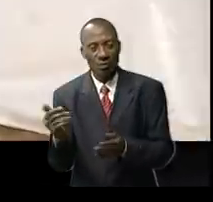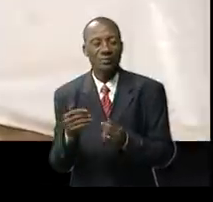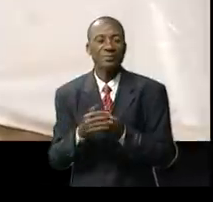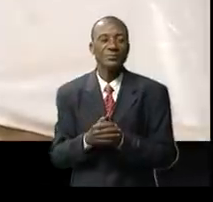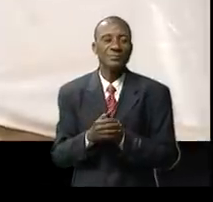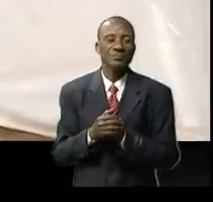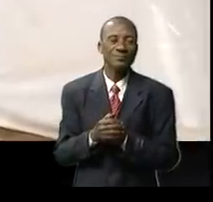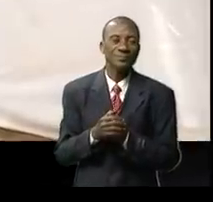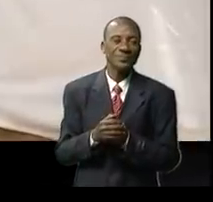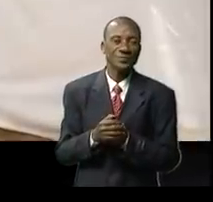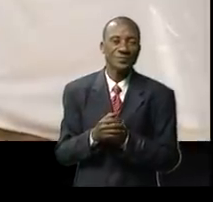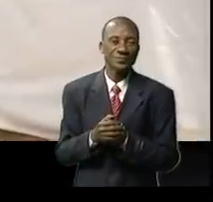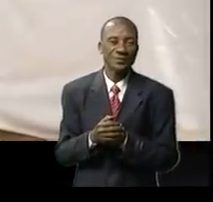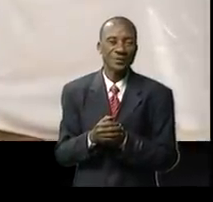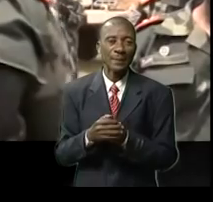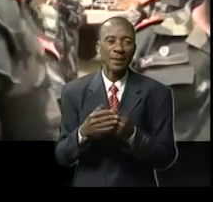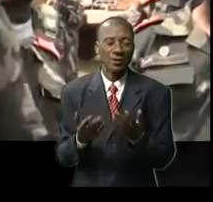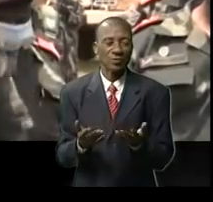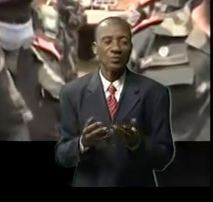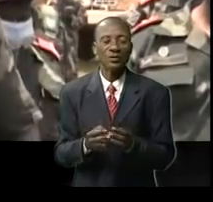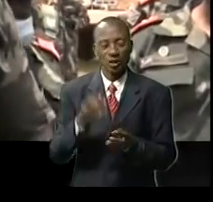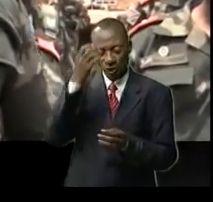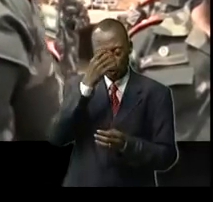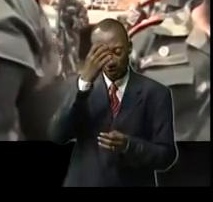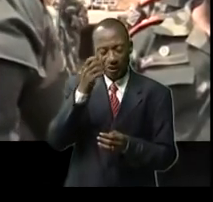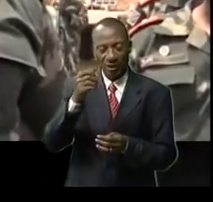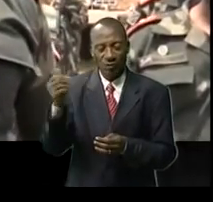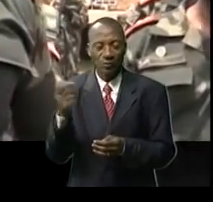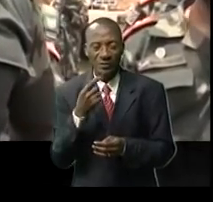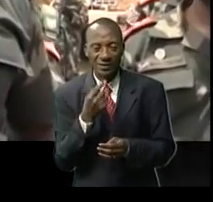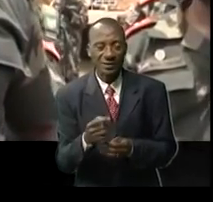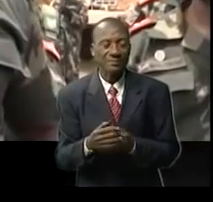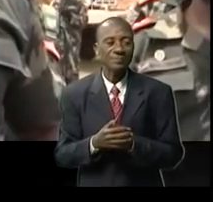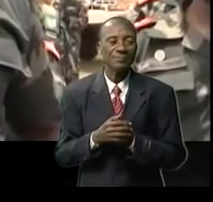réjouir le lieutenant général Jean-Claude Yave. Kididiwe,